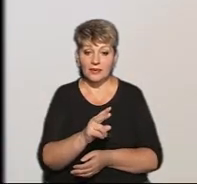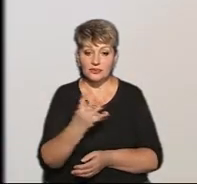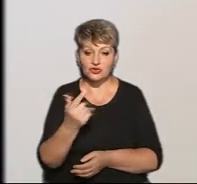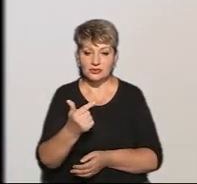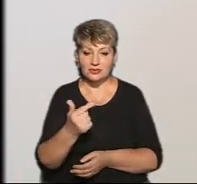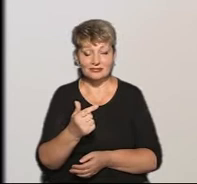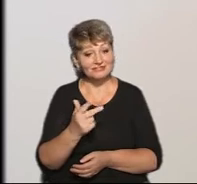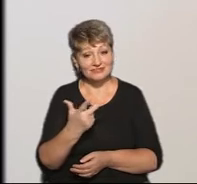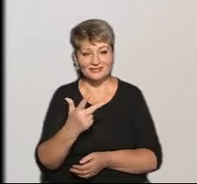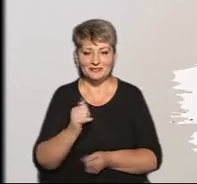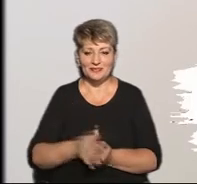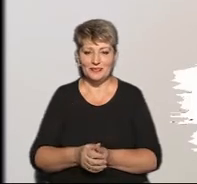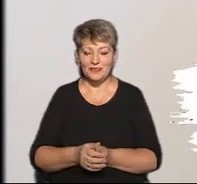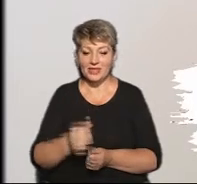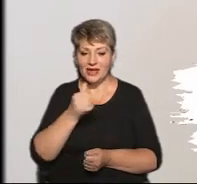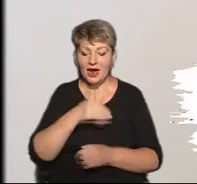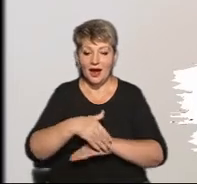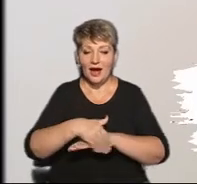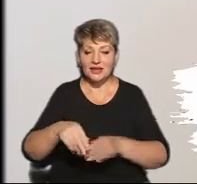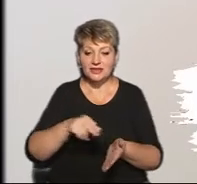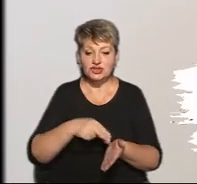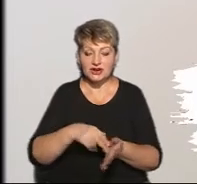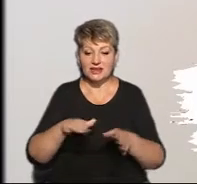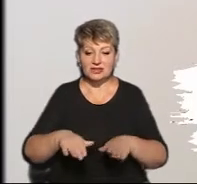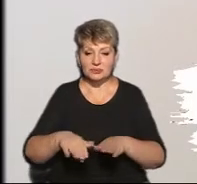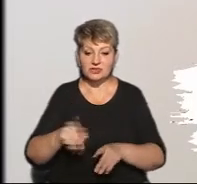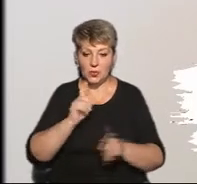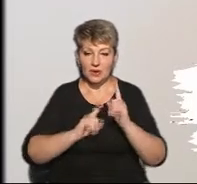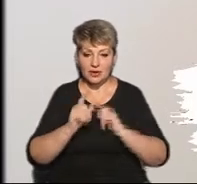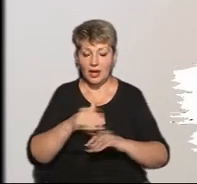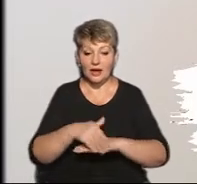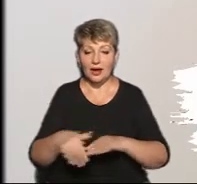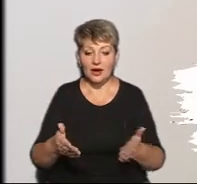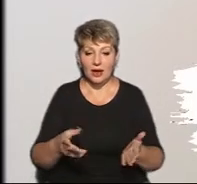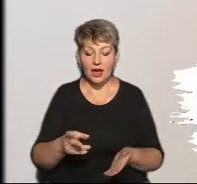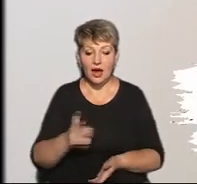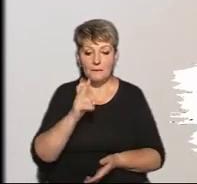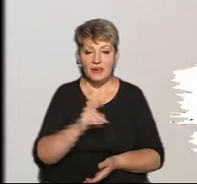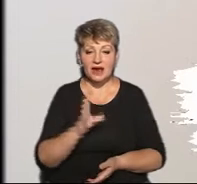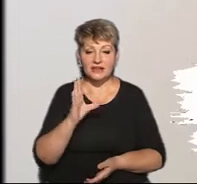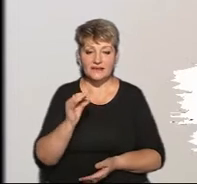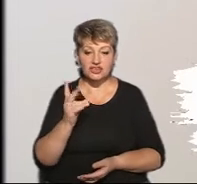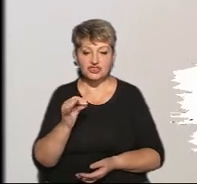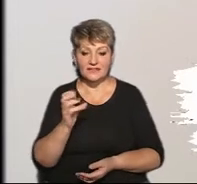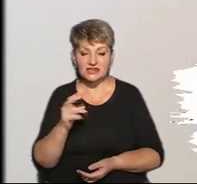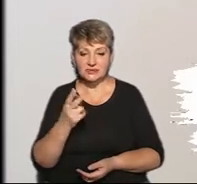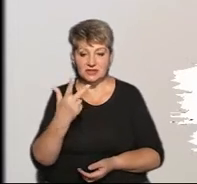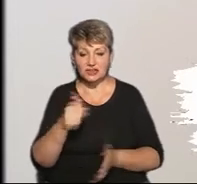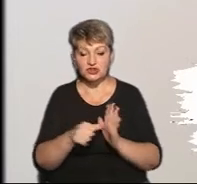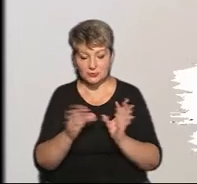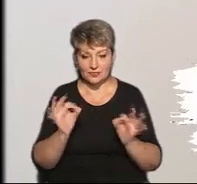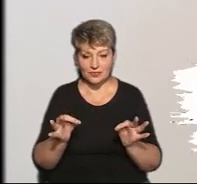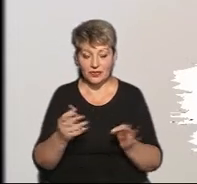4 гривні. 3. 3. Назвіть адресу Черкаської міської ради. Байда Вишневецького, 36.